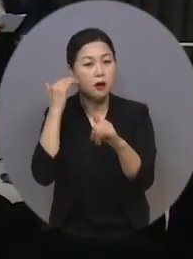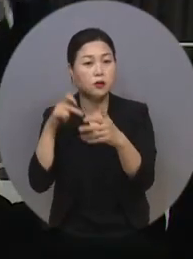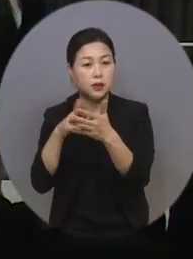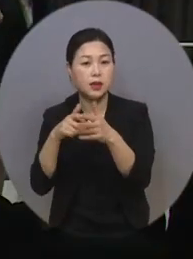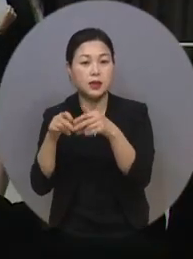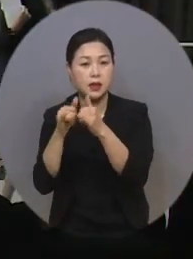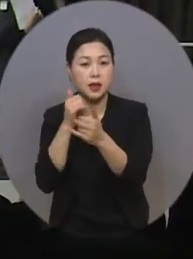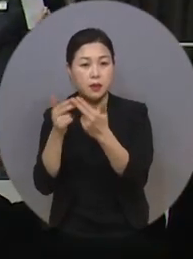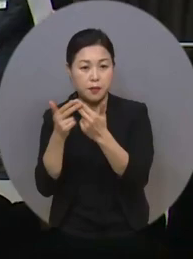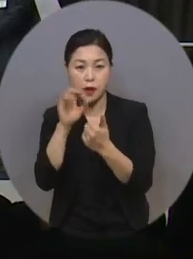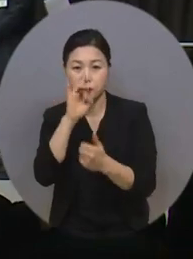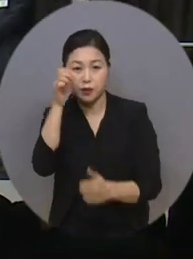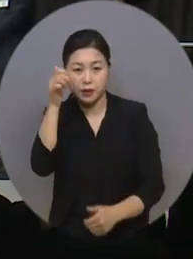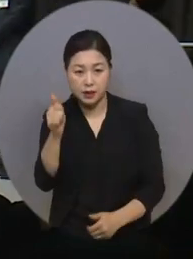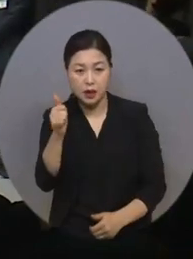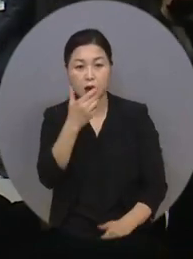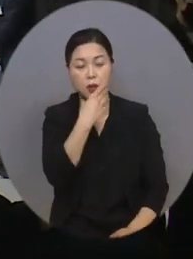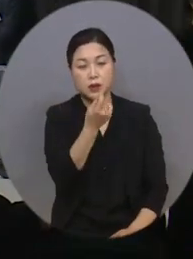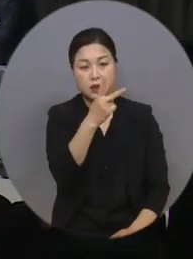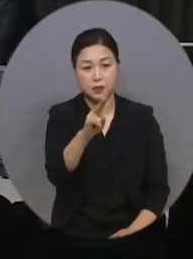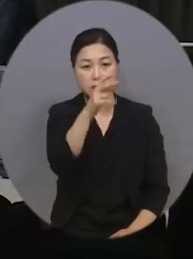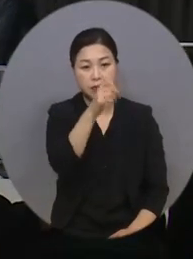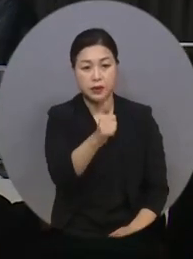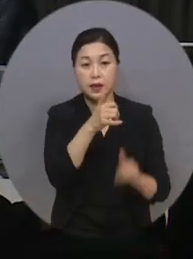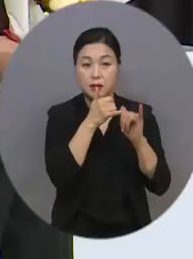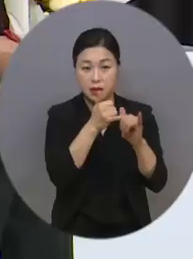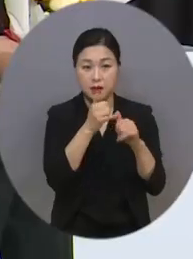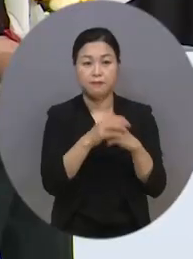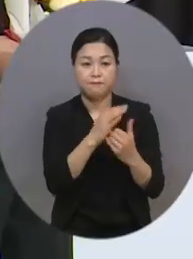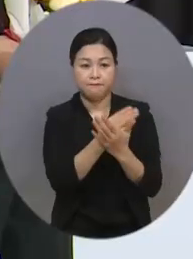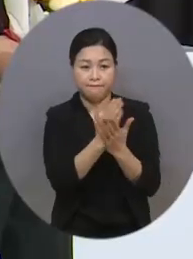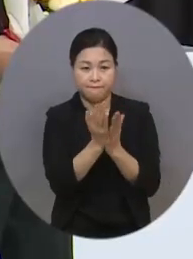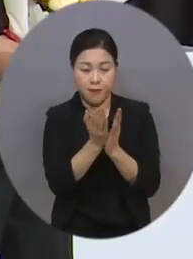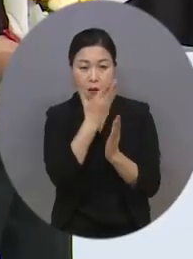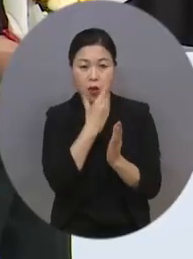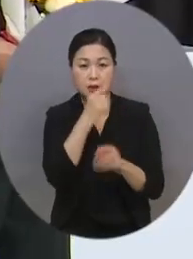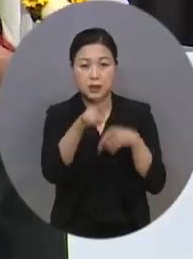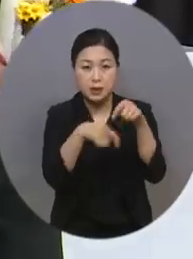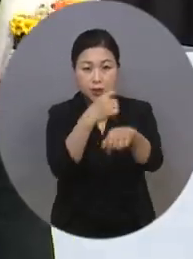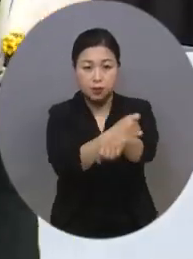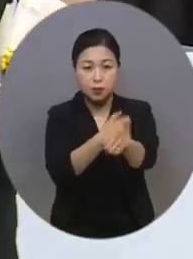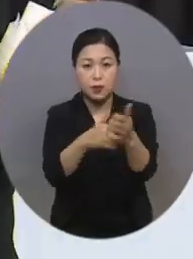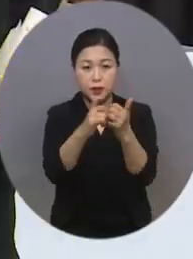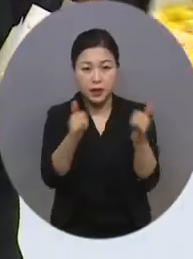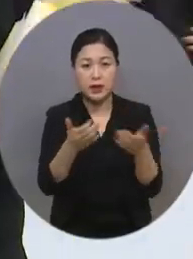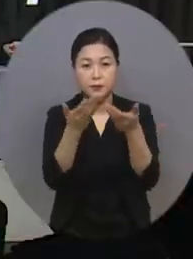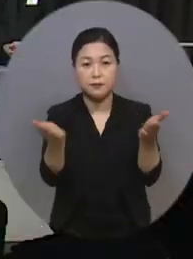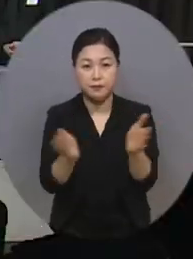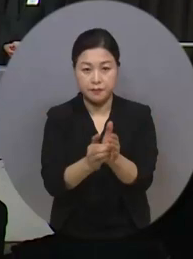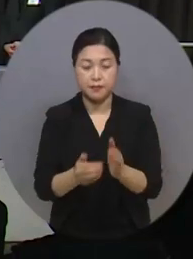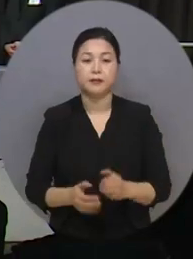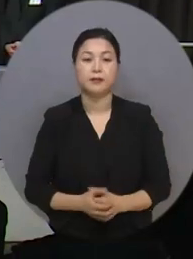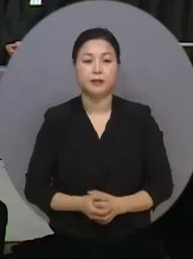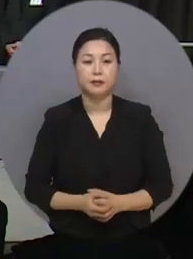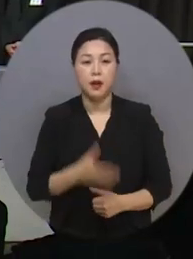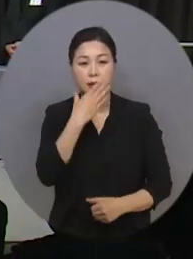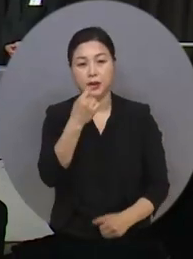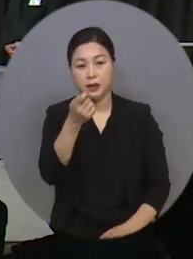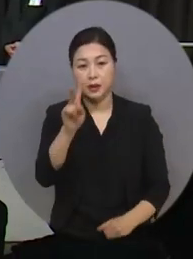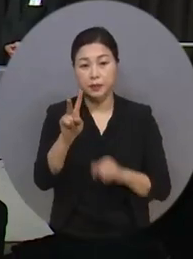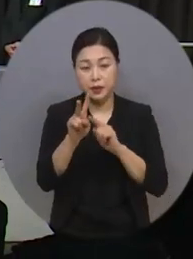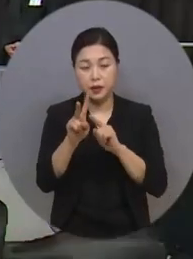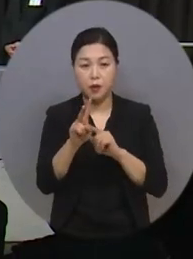한국지체장애인협회 중앙회장상, 복지TV 회장상이 복지실천 공로자들에게 전달됐습니다. 한편